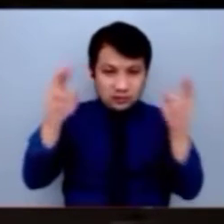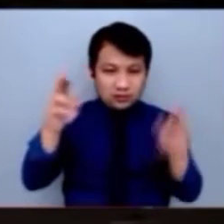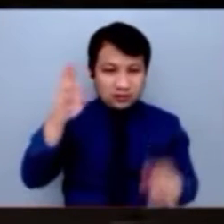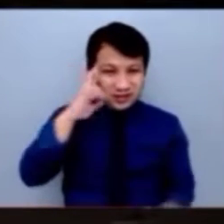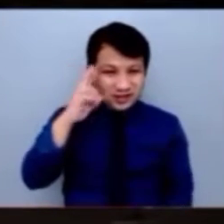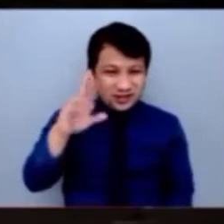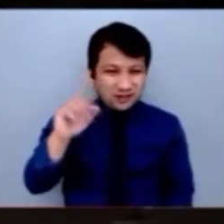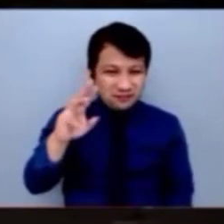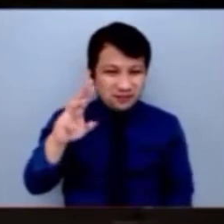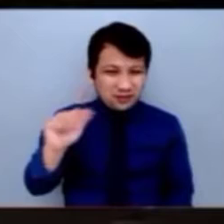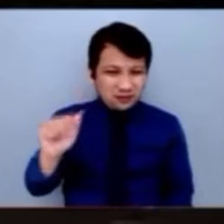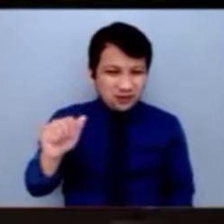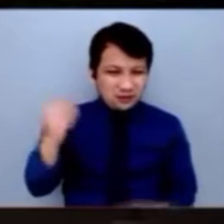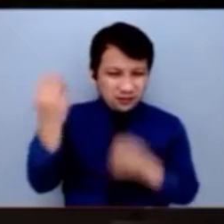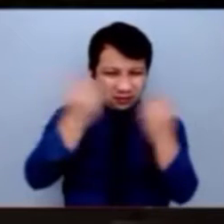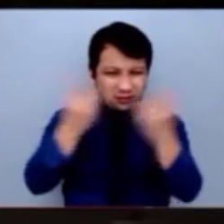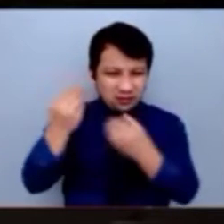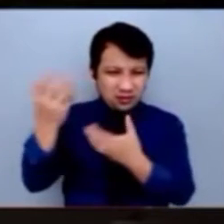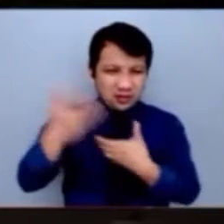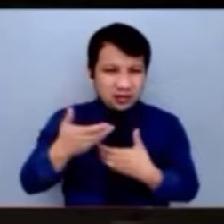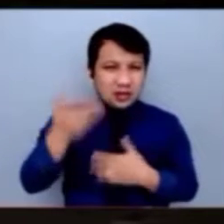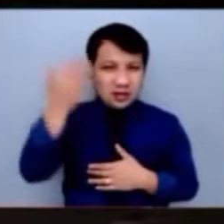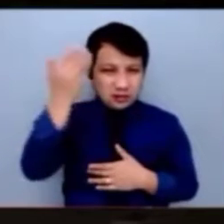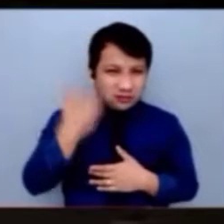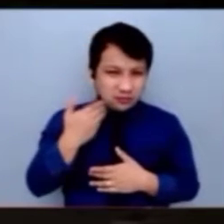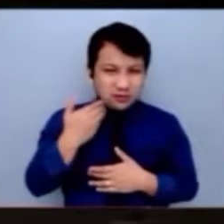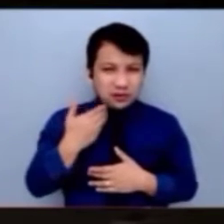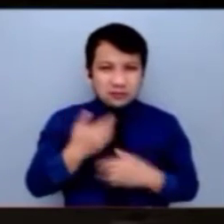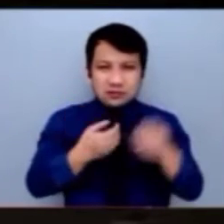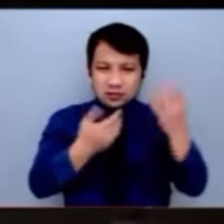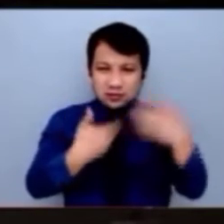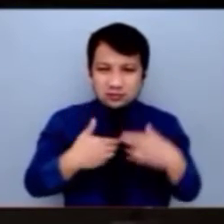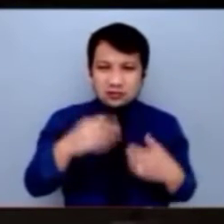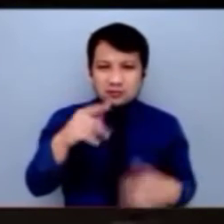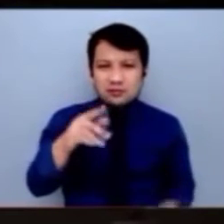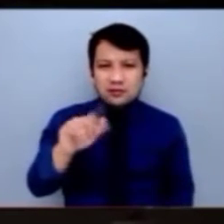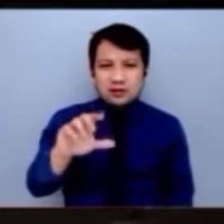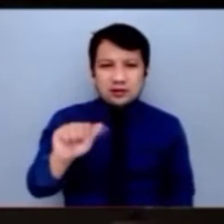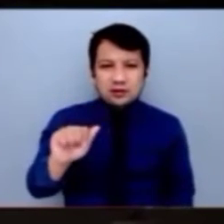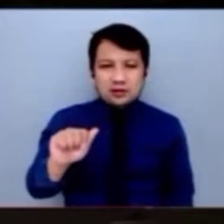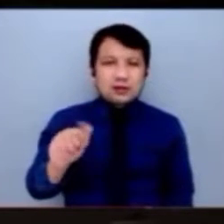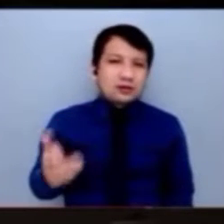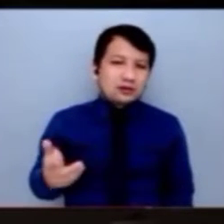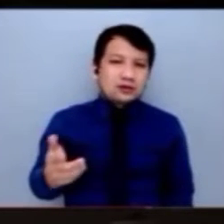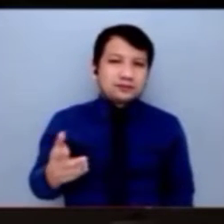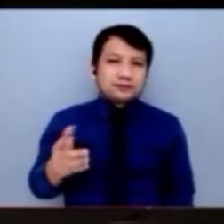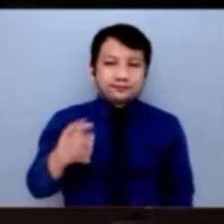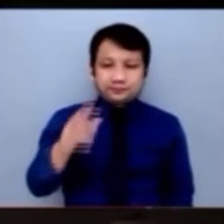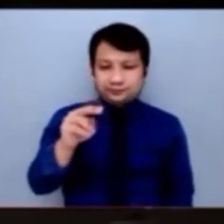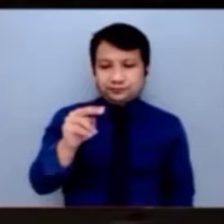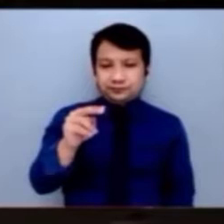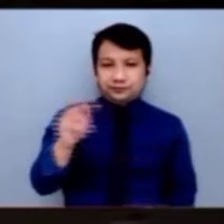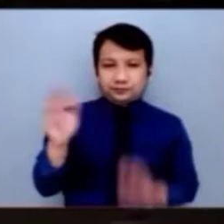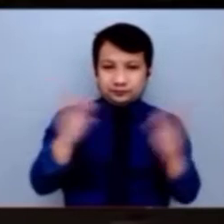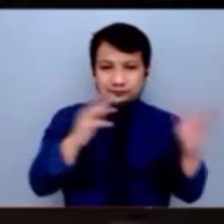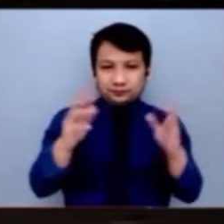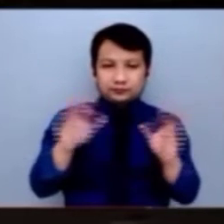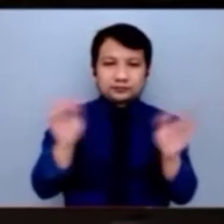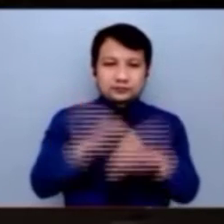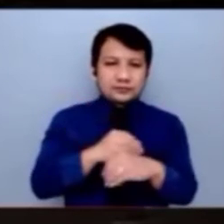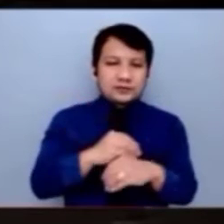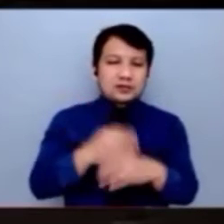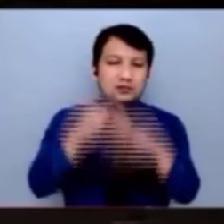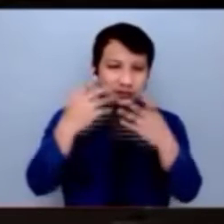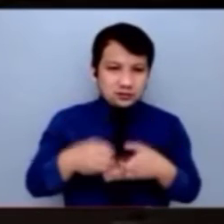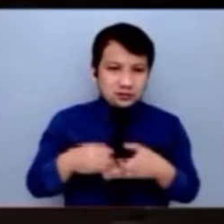tila naguluhan siya or tila nakulangan siya sa abiso ng pag-asa. Kaya naman sila mismo, yung disaster office ng kanilang lungsod, nagdesisyon na